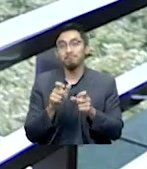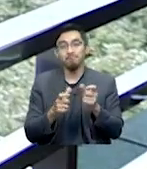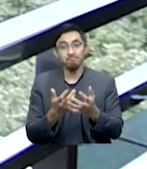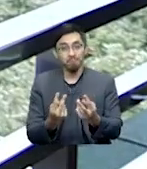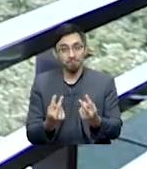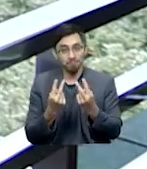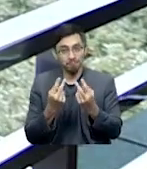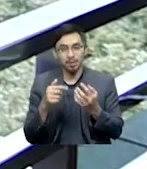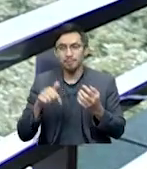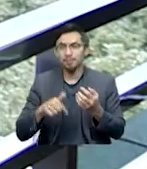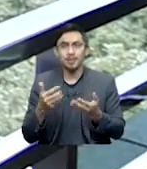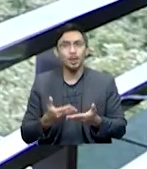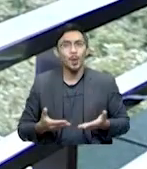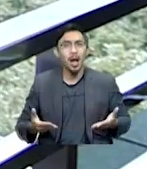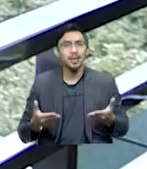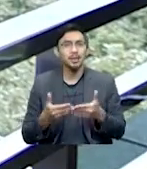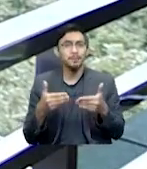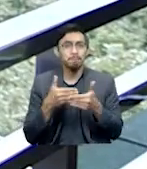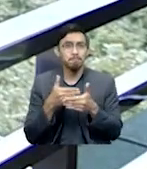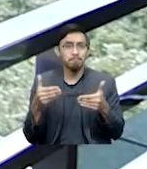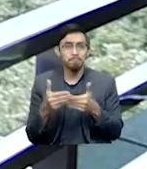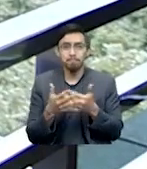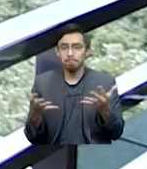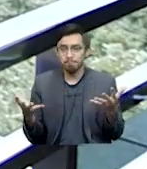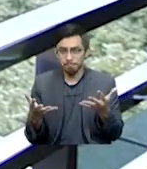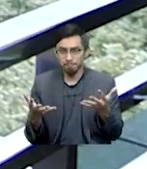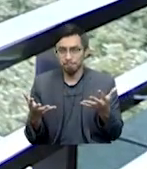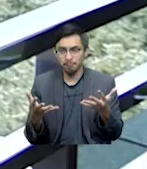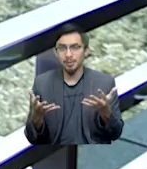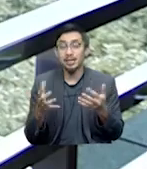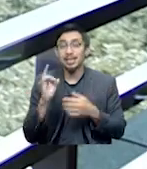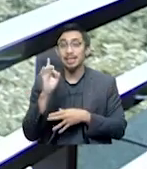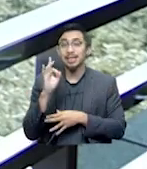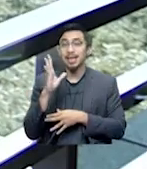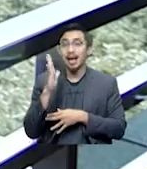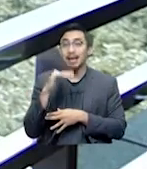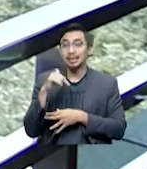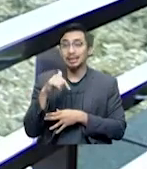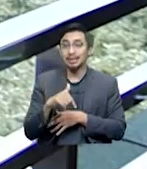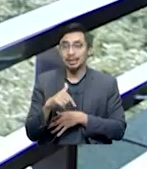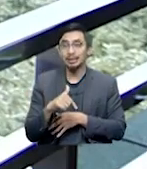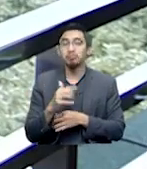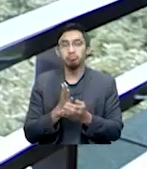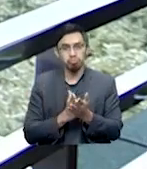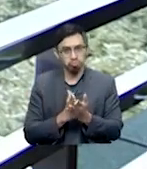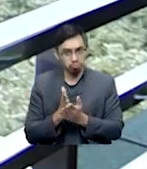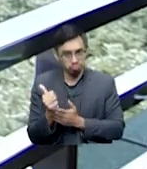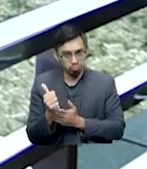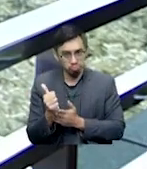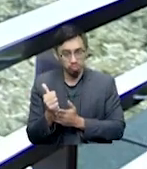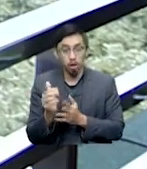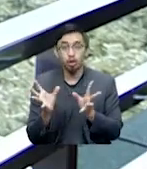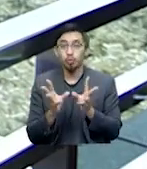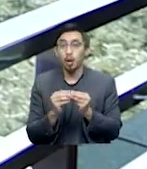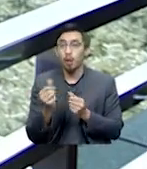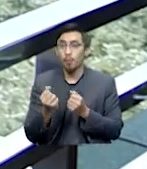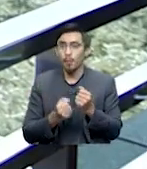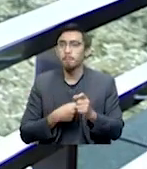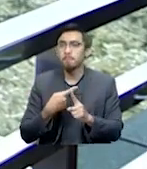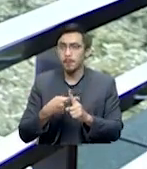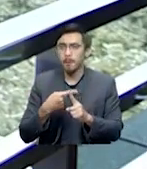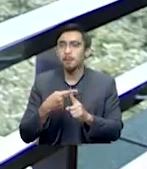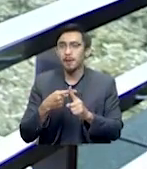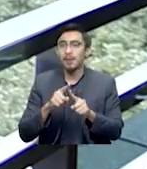gerbang tol Cikampek Utama pada siang hari ini terpantau ramai lancar meskipun volume kendaraan terus bertambah Dan memang puncaknya ini terjadi pada